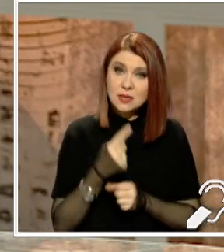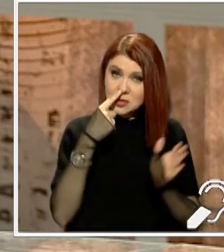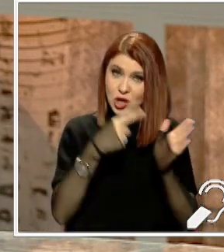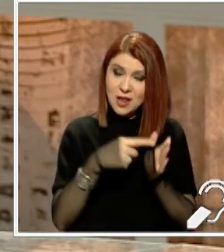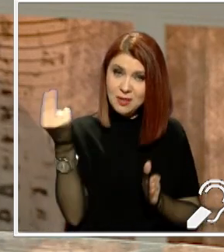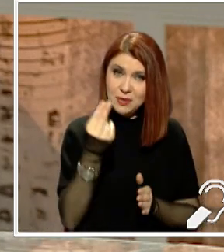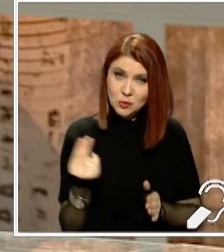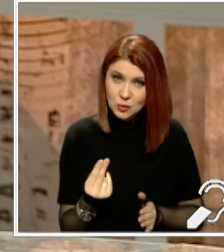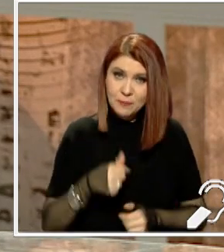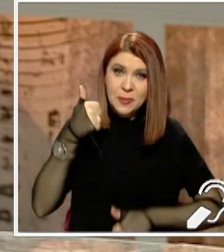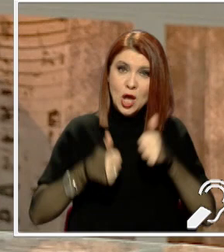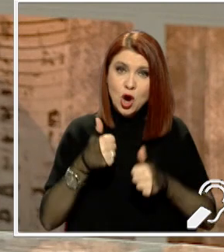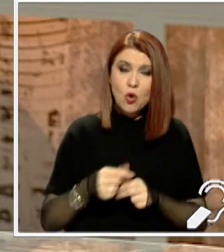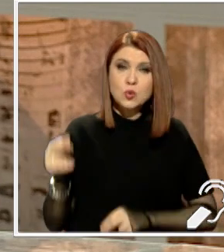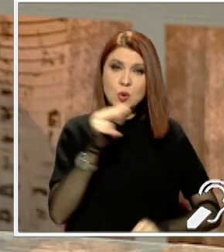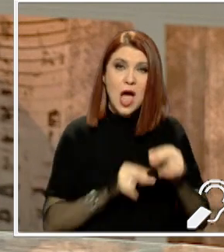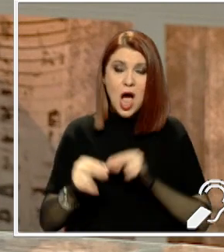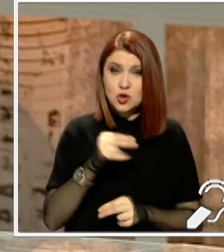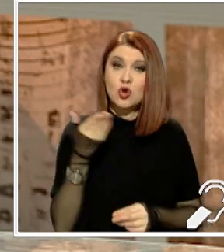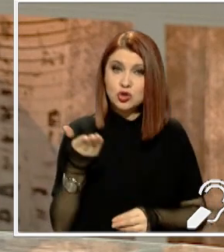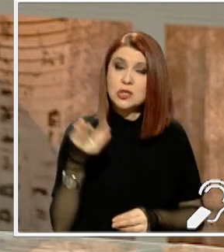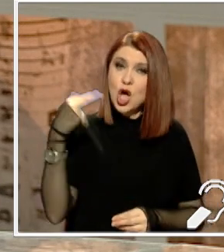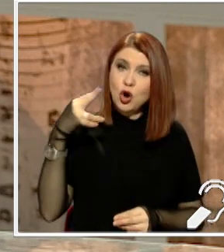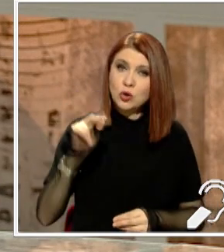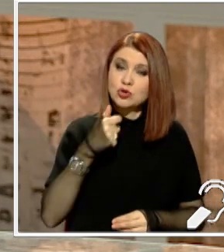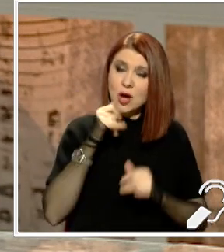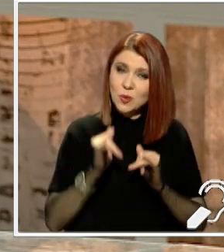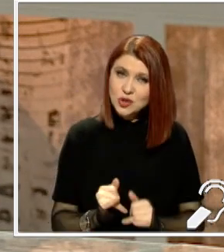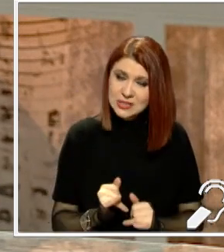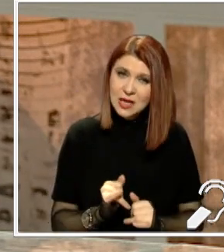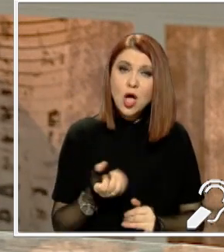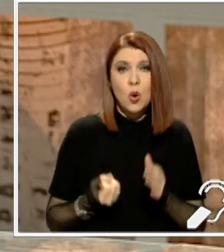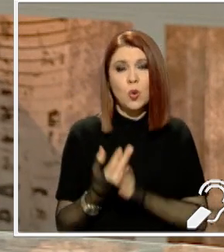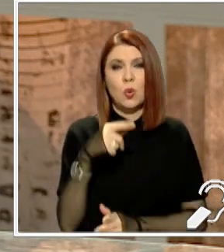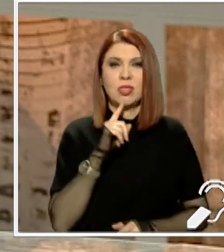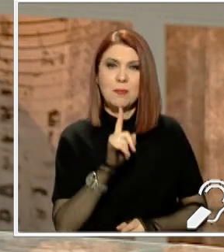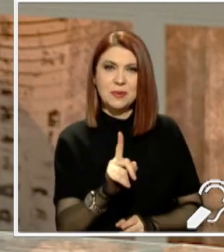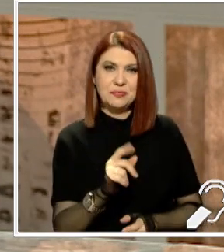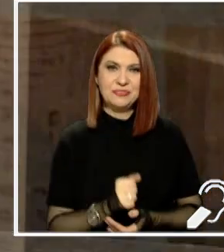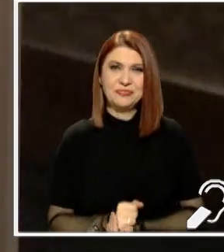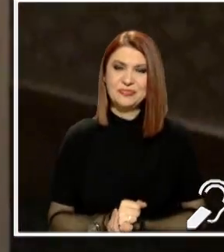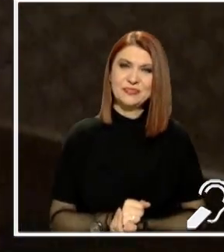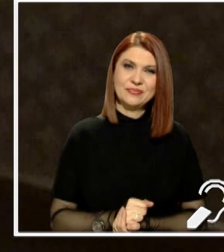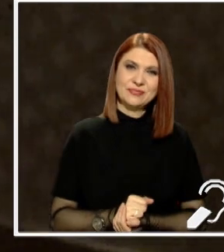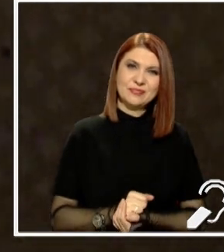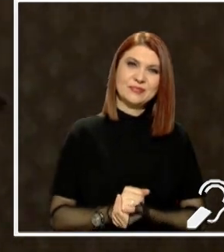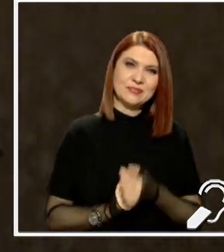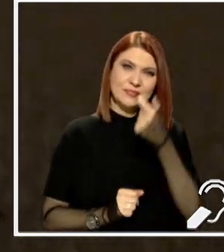expună lucrările. Concursul Asociației Odisea continuă și anul acesta cu o nouă temă.